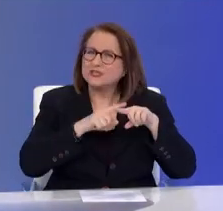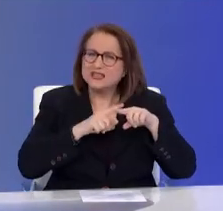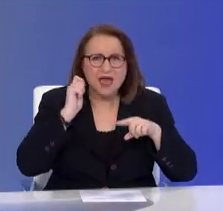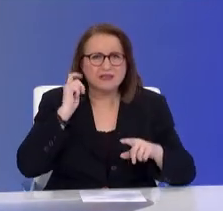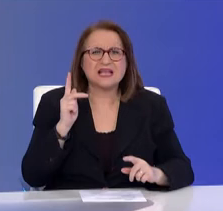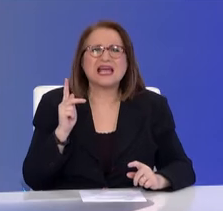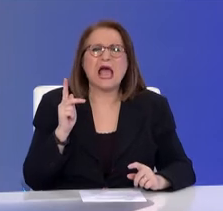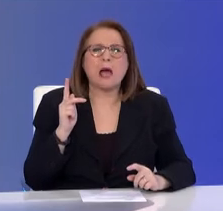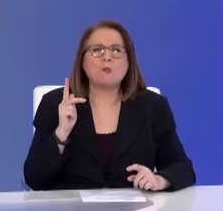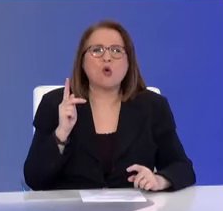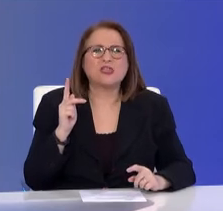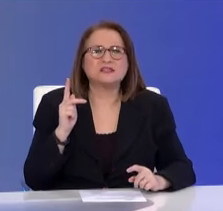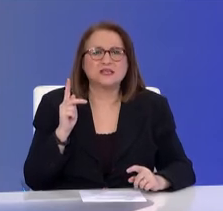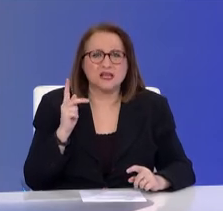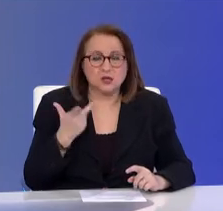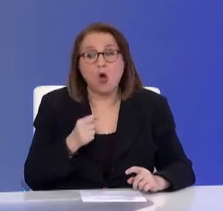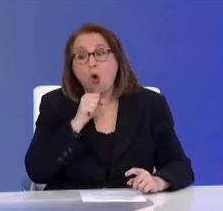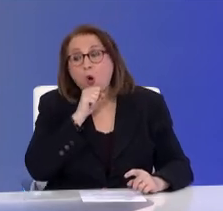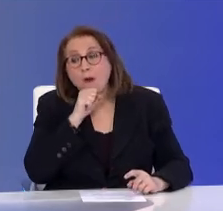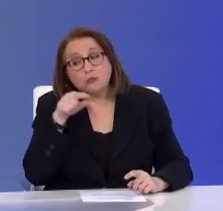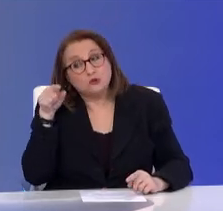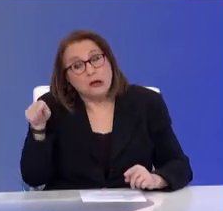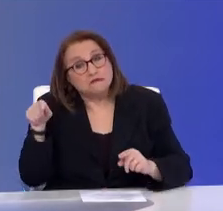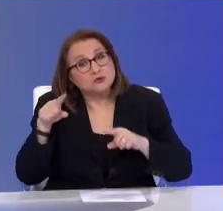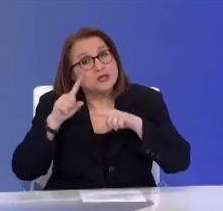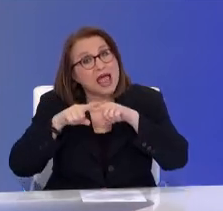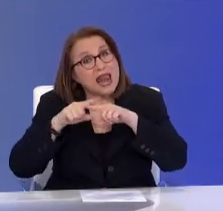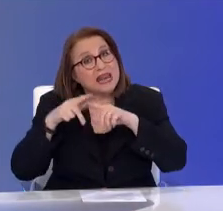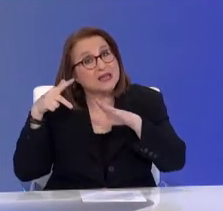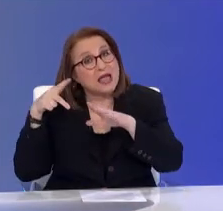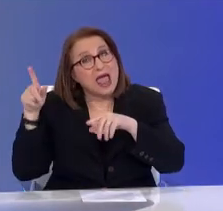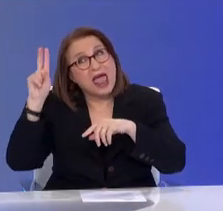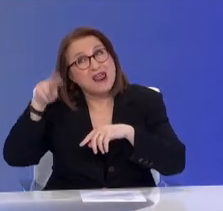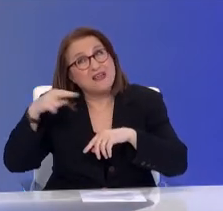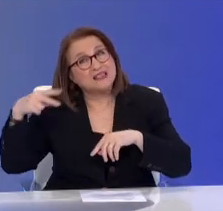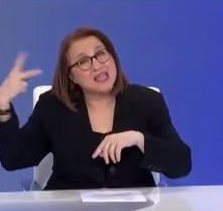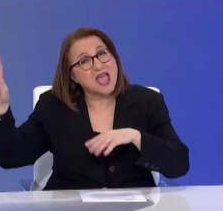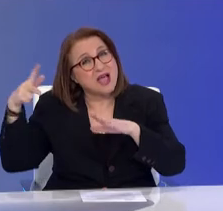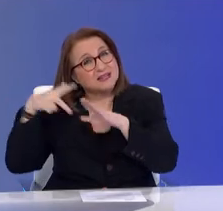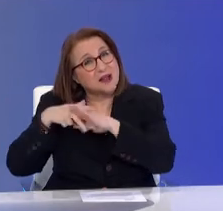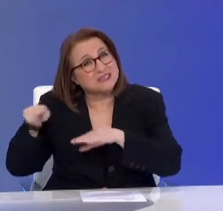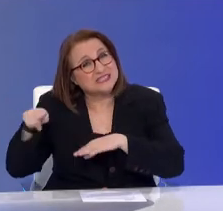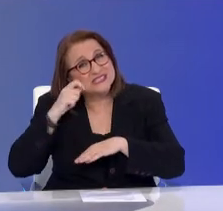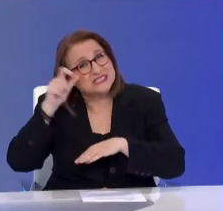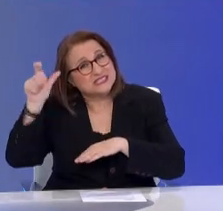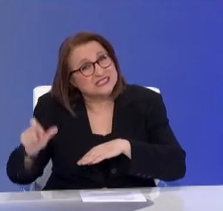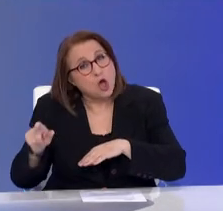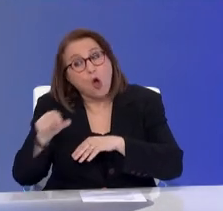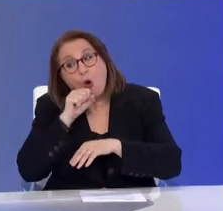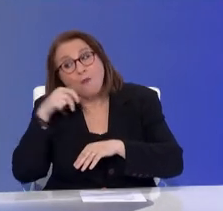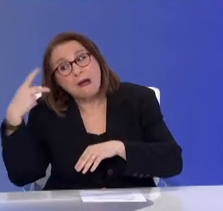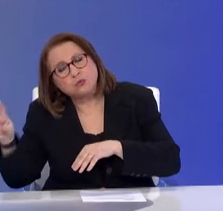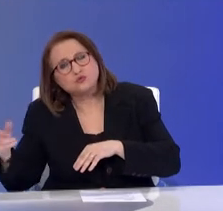επικεντρωθώ σήμερα στην φράση που είναι χαραγμένη στα